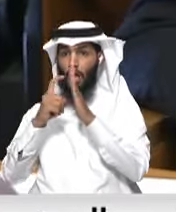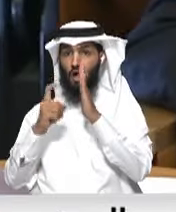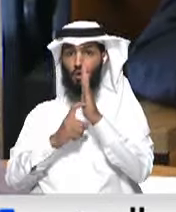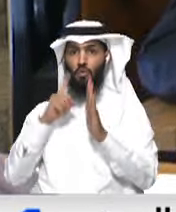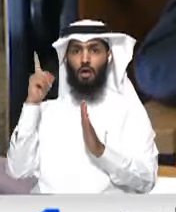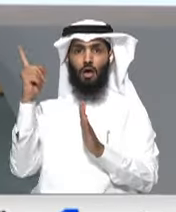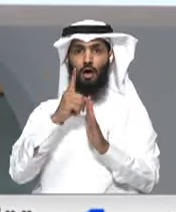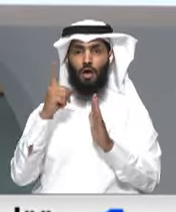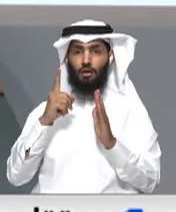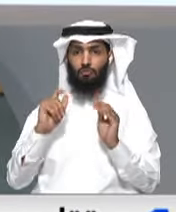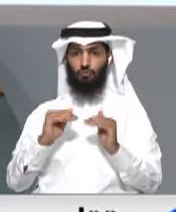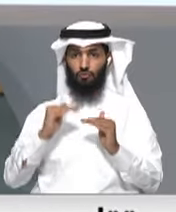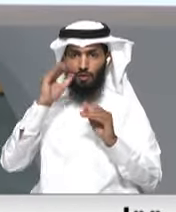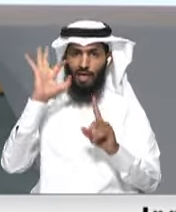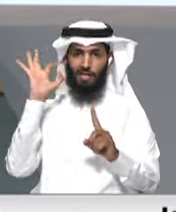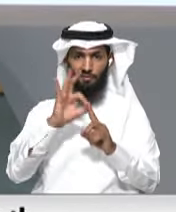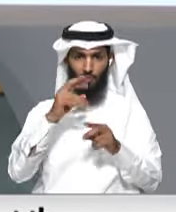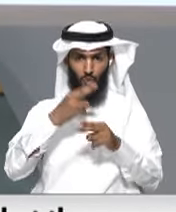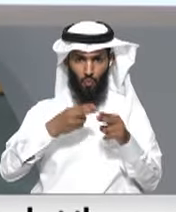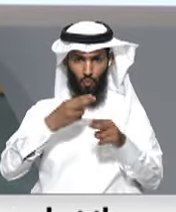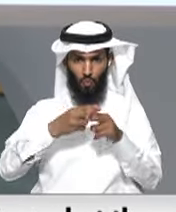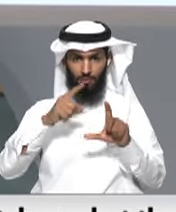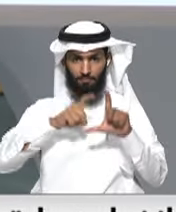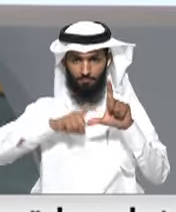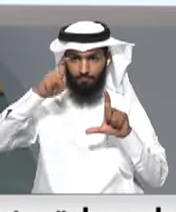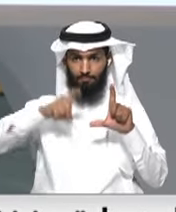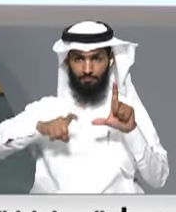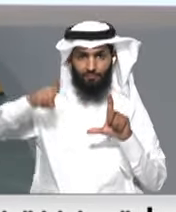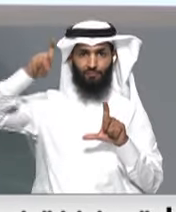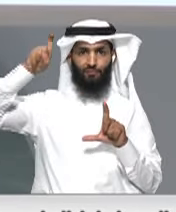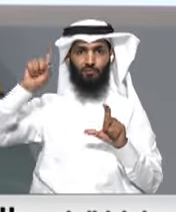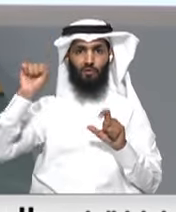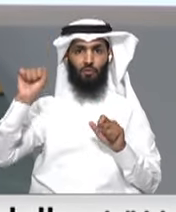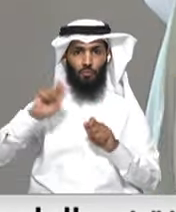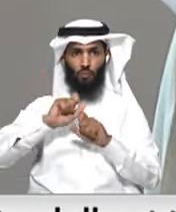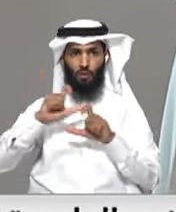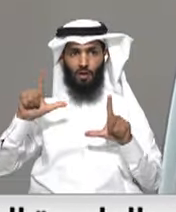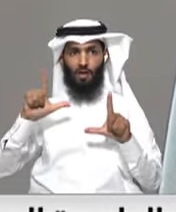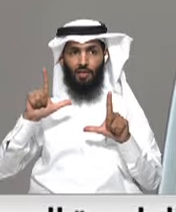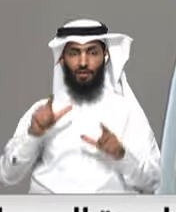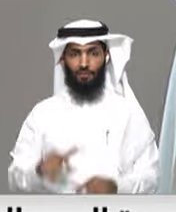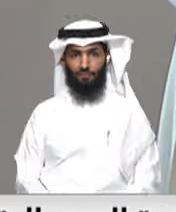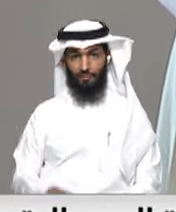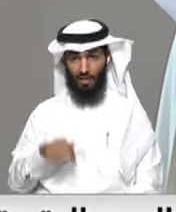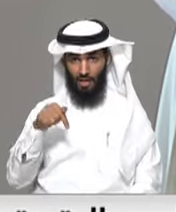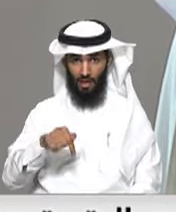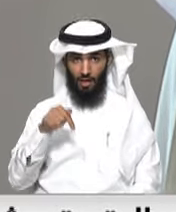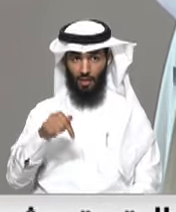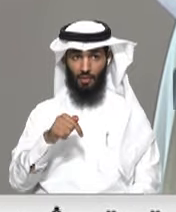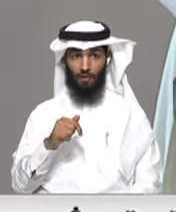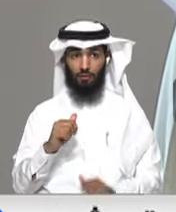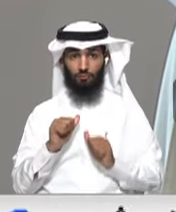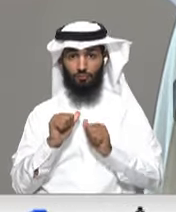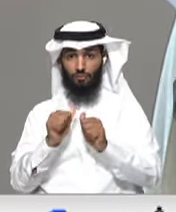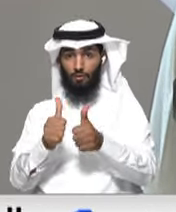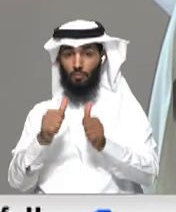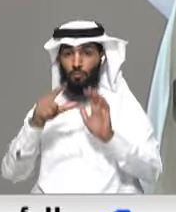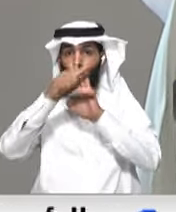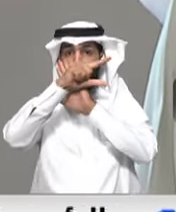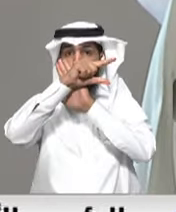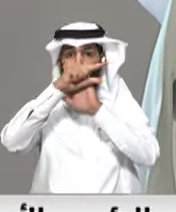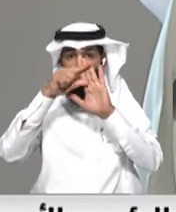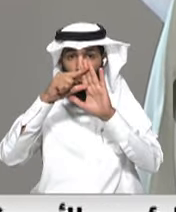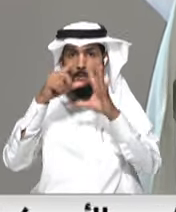في المؤشرات والتقارير الدولية. الاتفاقية هذه هي عبارة عن مشروع وطني معاً أربعة